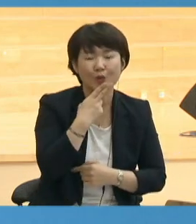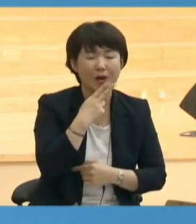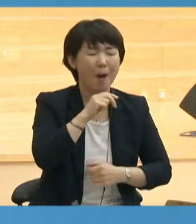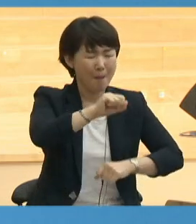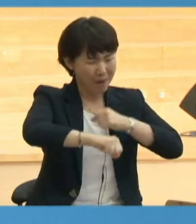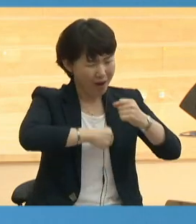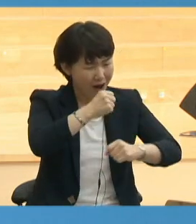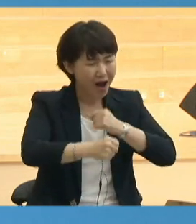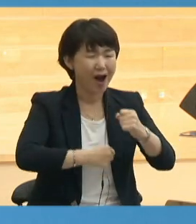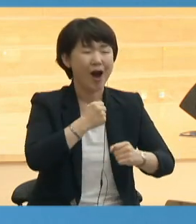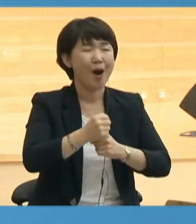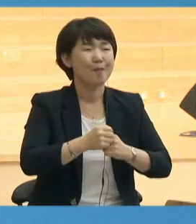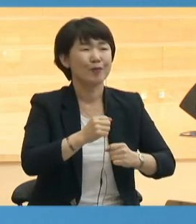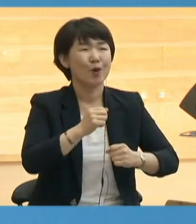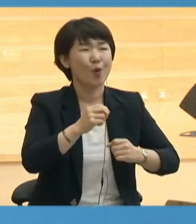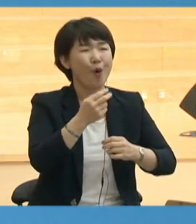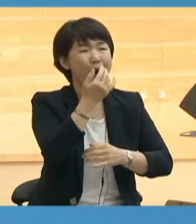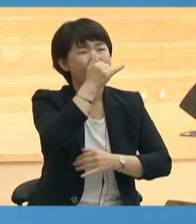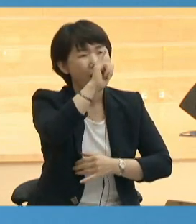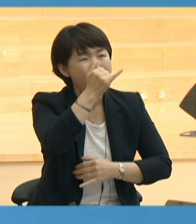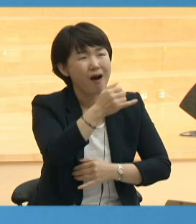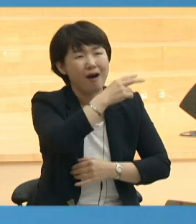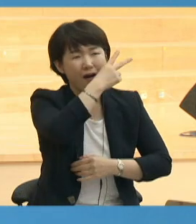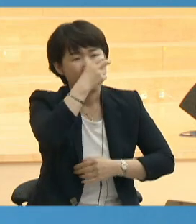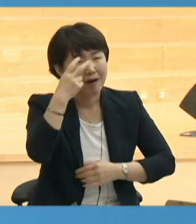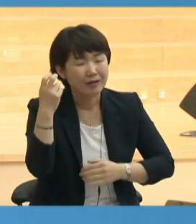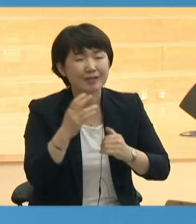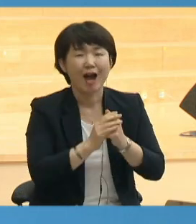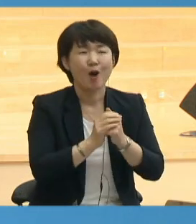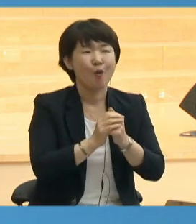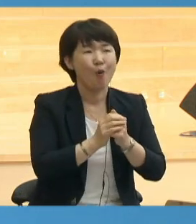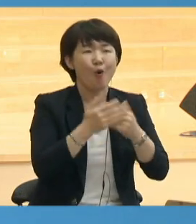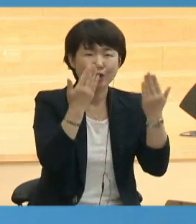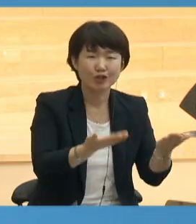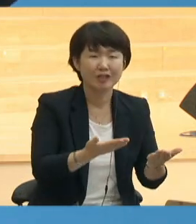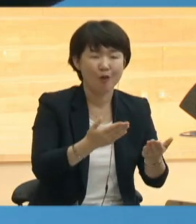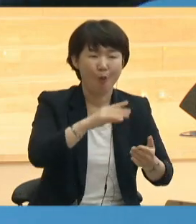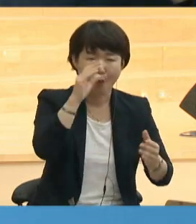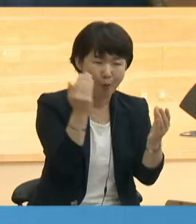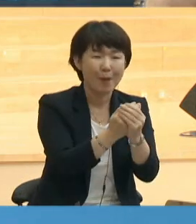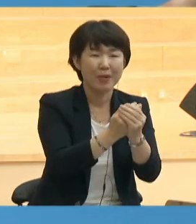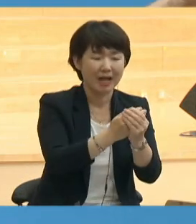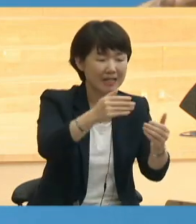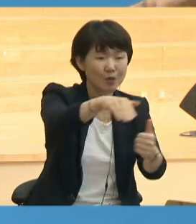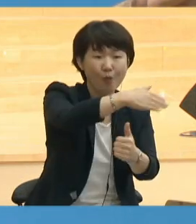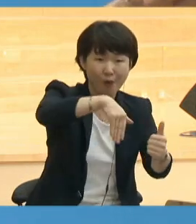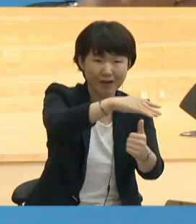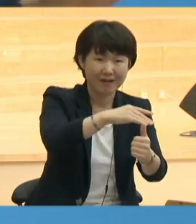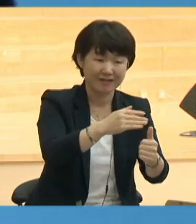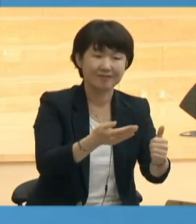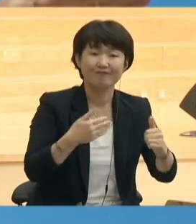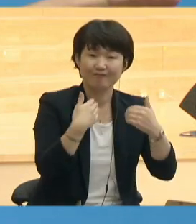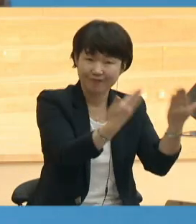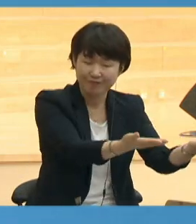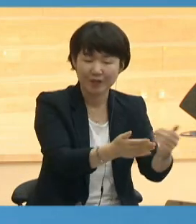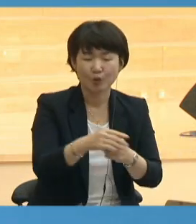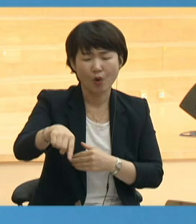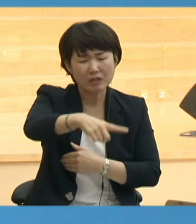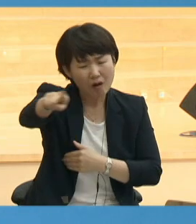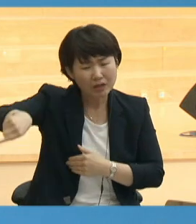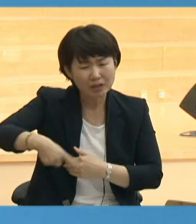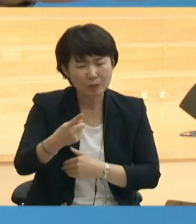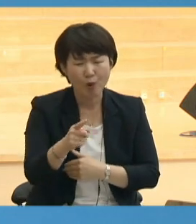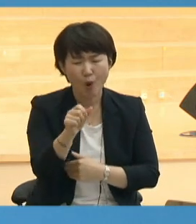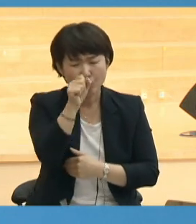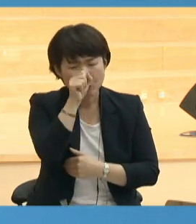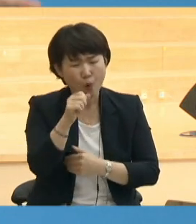컷 놀고 자고 말 수인 완벽한 환경을 만들어 졌습니다 또 다른 그룹의 동물들은 말이에요 좋은 환경은 나쁜